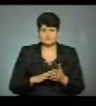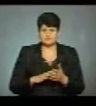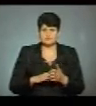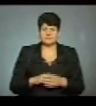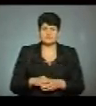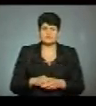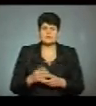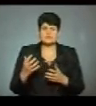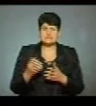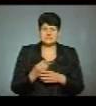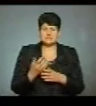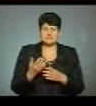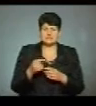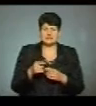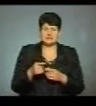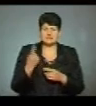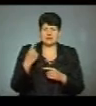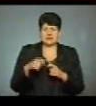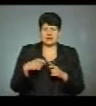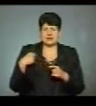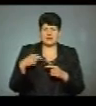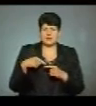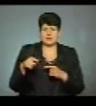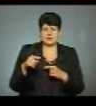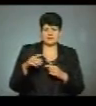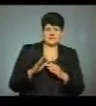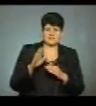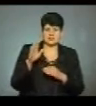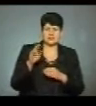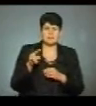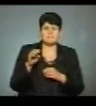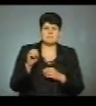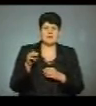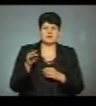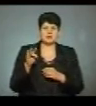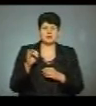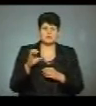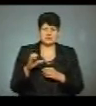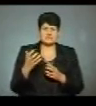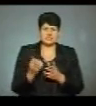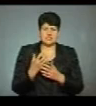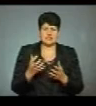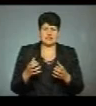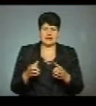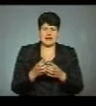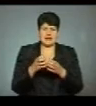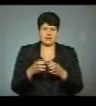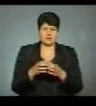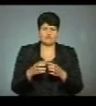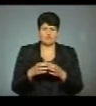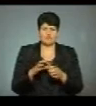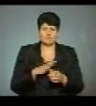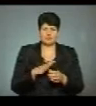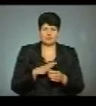їх кілометри від Петроса, від вершини. Знайшли їх наші рятувальники, одна із груп. У групі